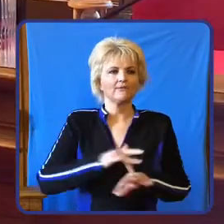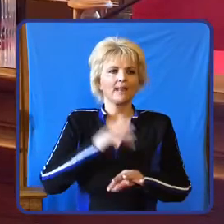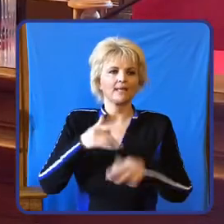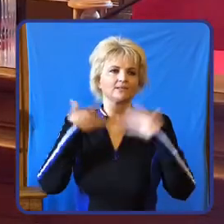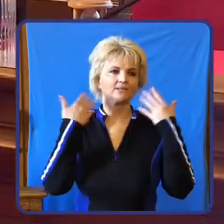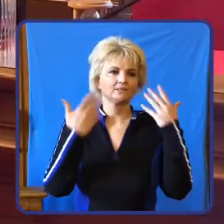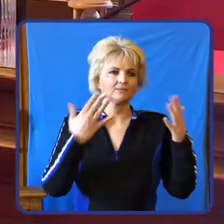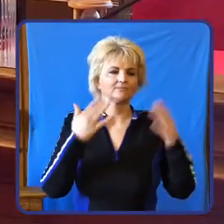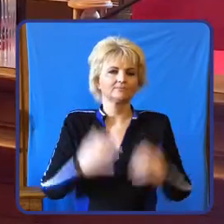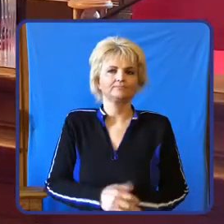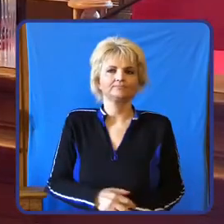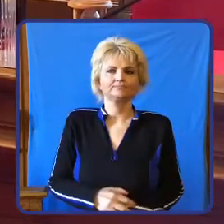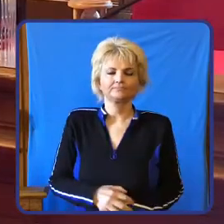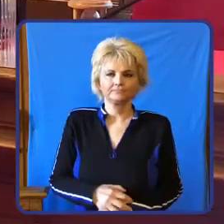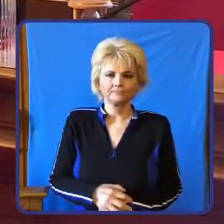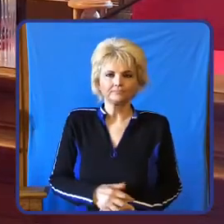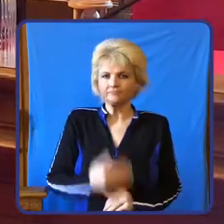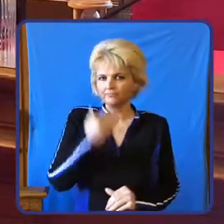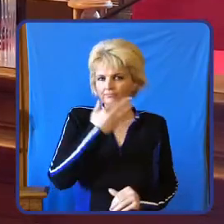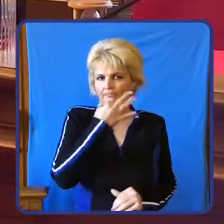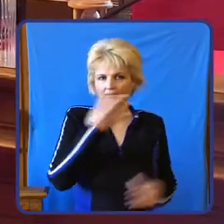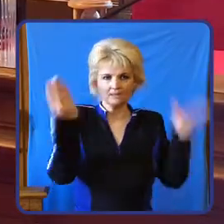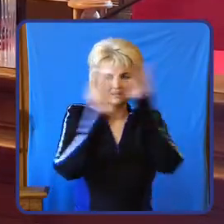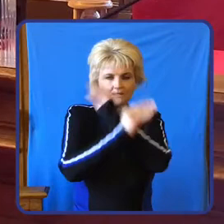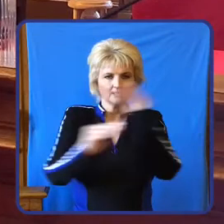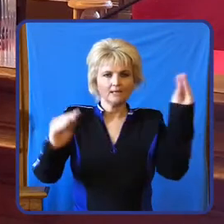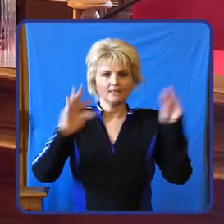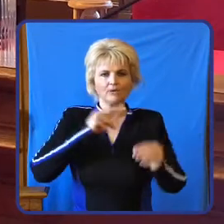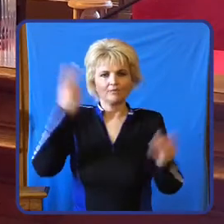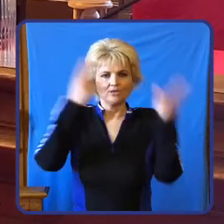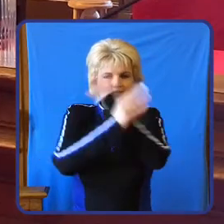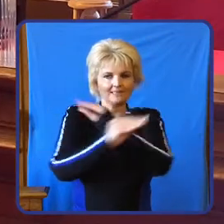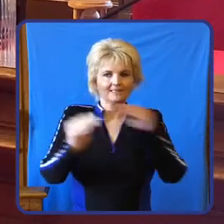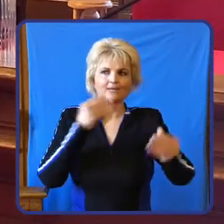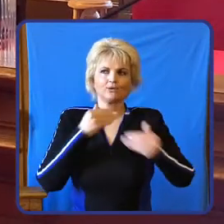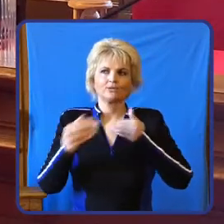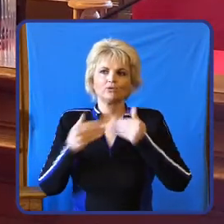következik. Köszönöm szépen a szót, tisztelt polgármester úr, tisztelt közgyűlés.